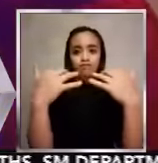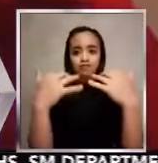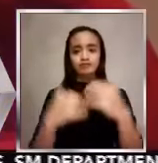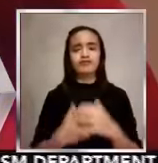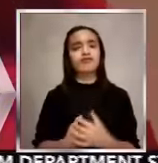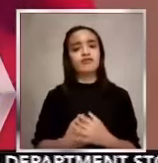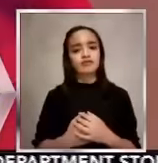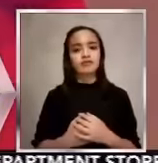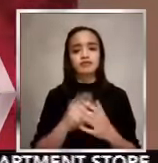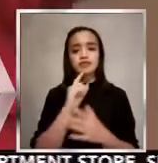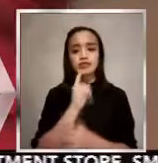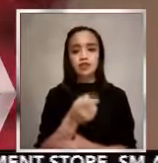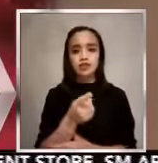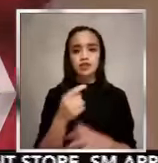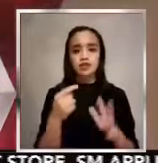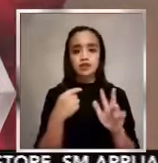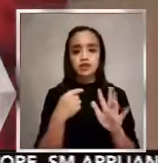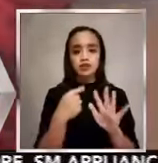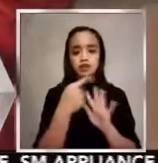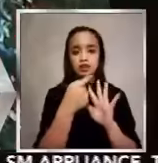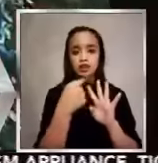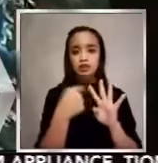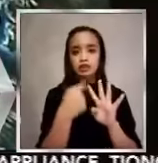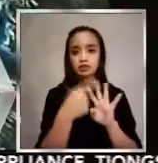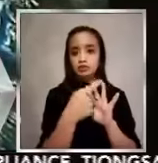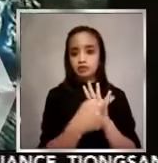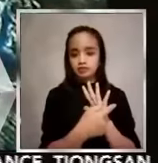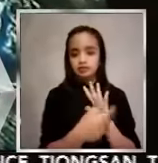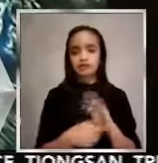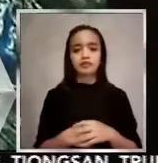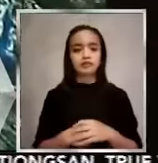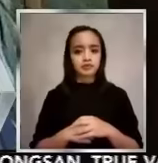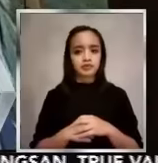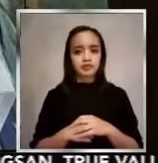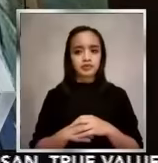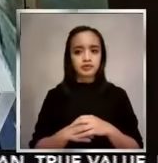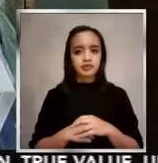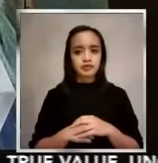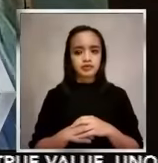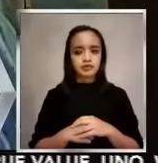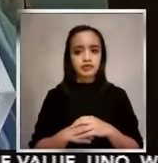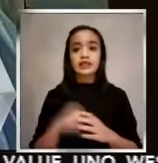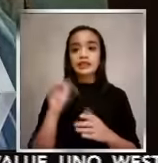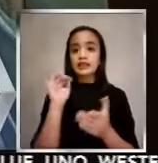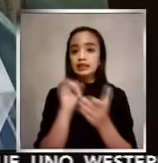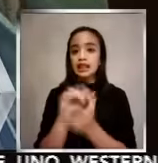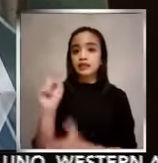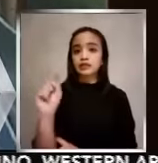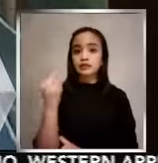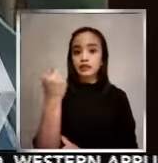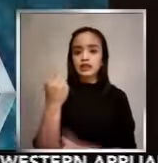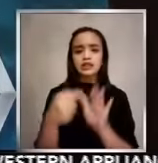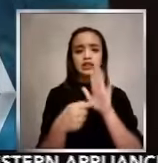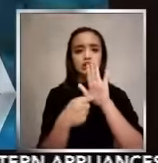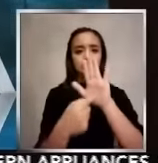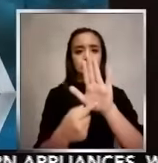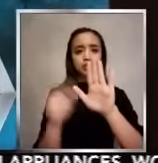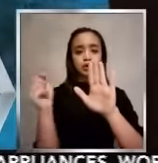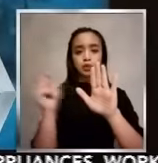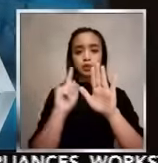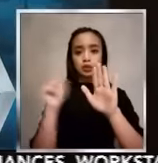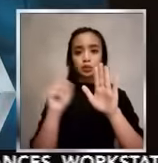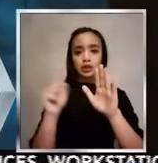adamus Dea at Tera dito Unang beses ding ipinakita ang teaser ng encantada